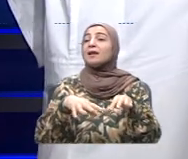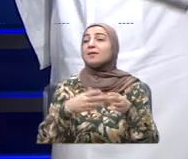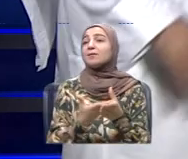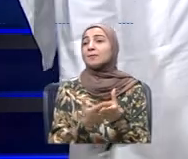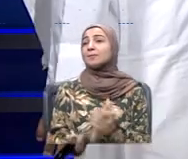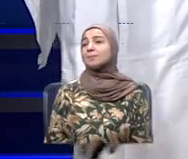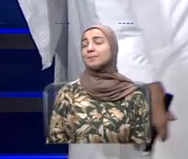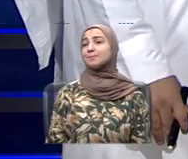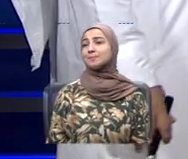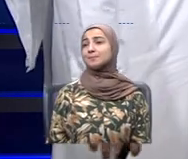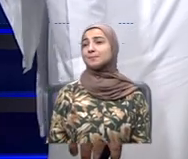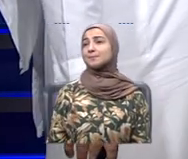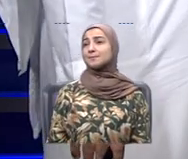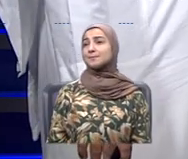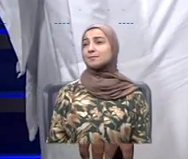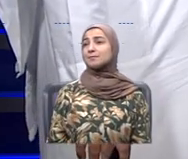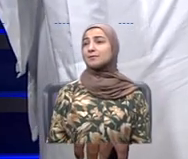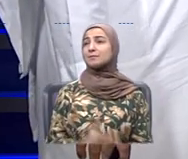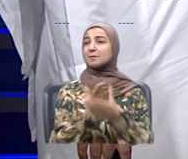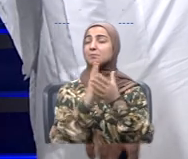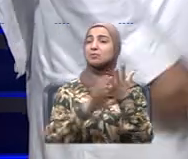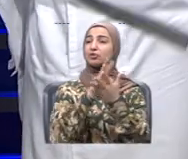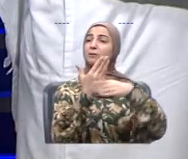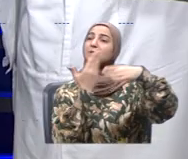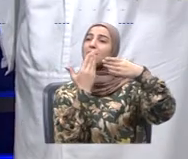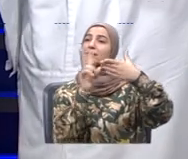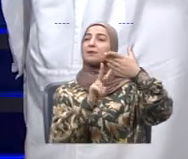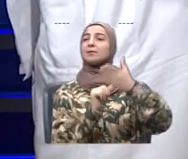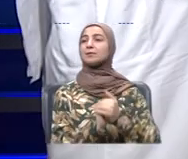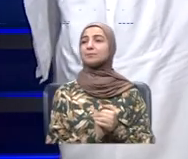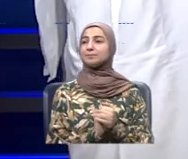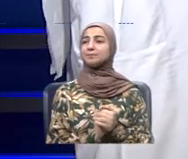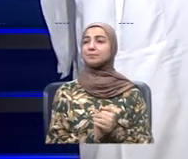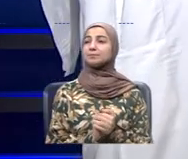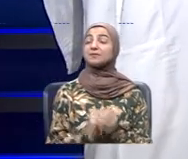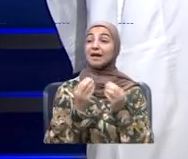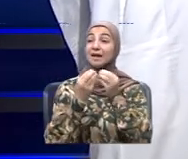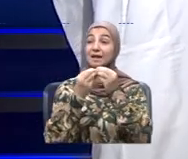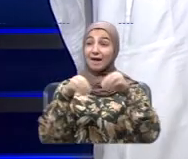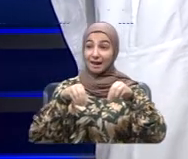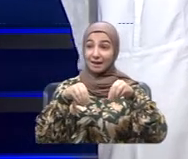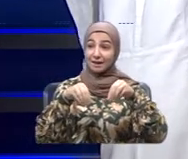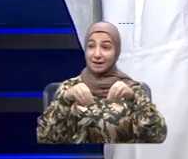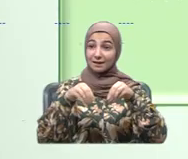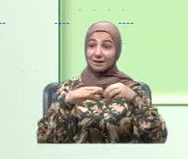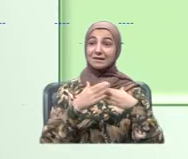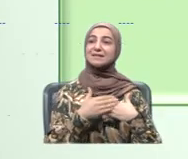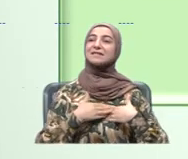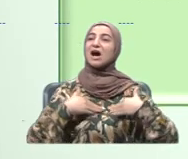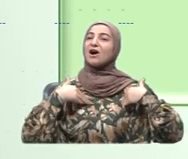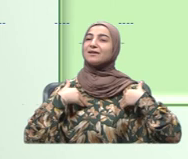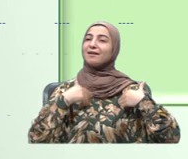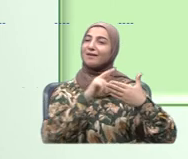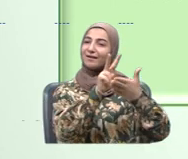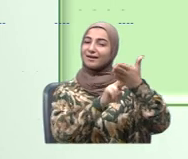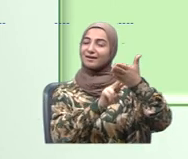الكاتب لإشكالية العزوف عن القراءة؟ عزيز الطالب، النتيجة أن السعادة التي